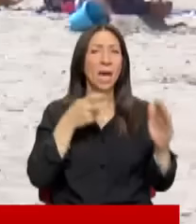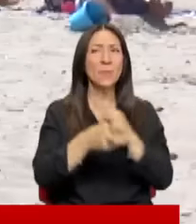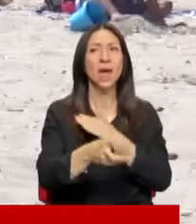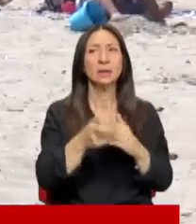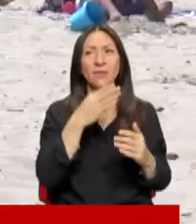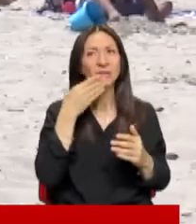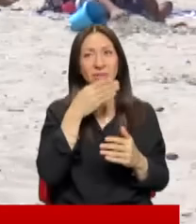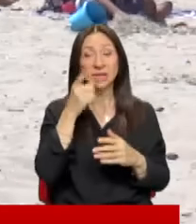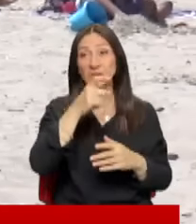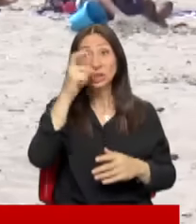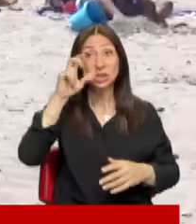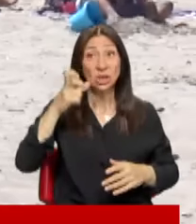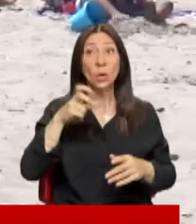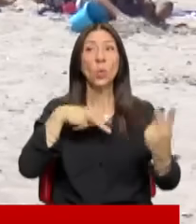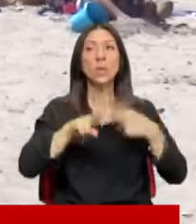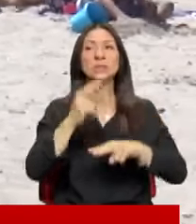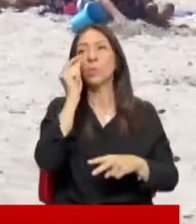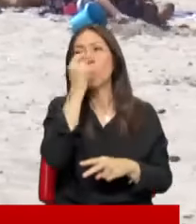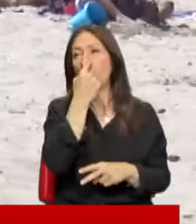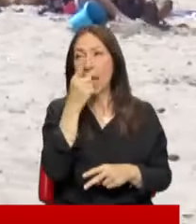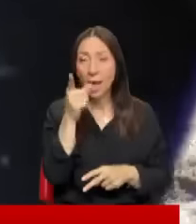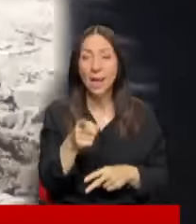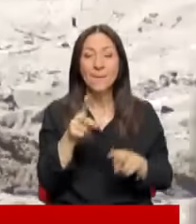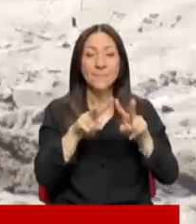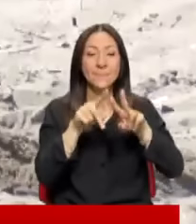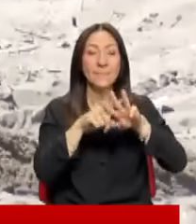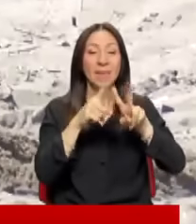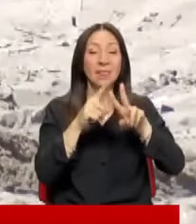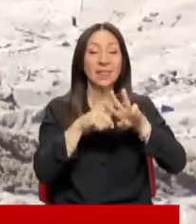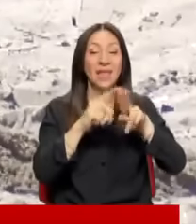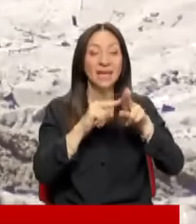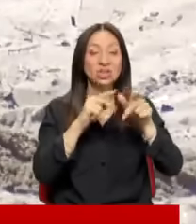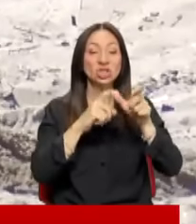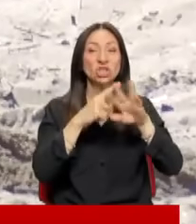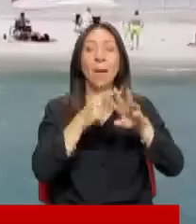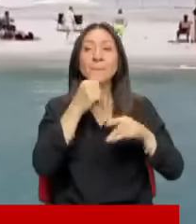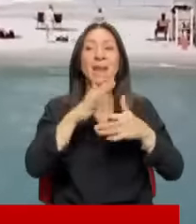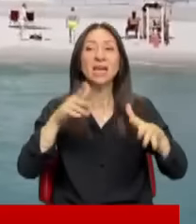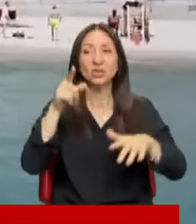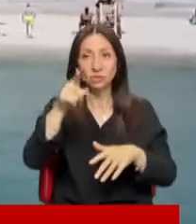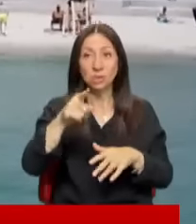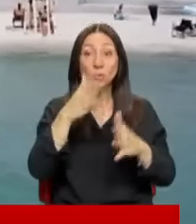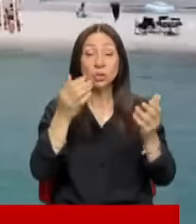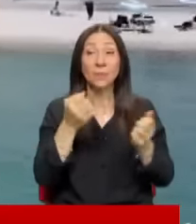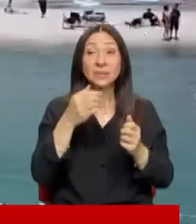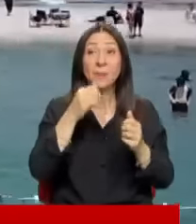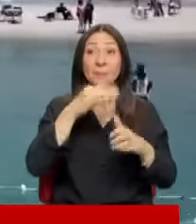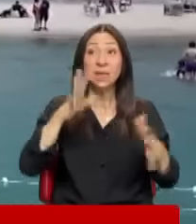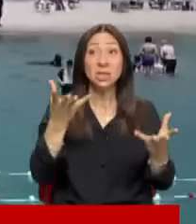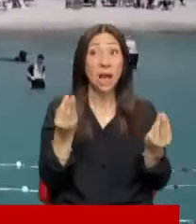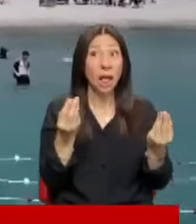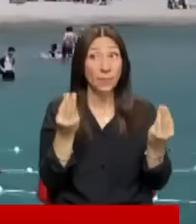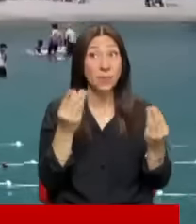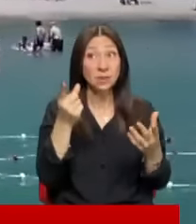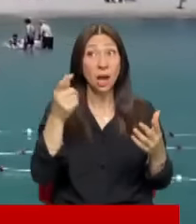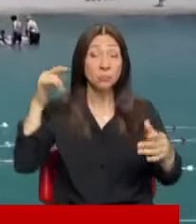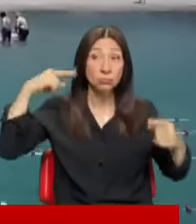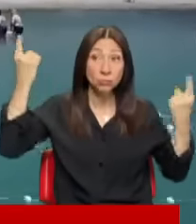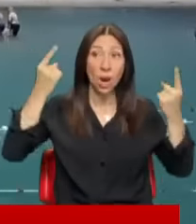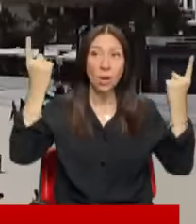avantaj. Havanın sıcak, ulaşımın kolay olması Menekşe plajında yoğunluğu artırdı. Büyükçekmece plajındaki kalabalık da